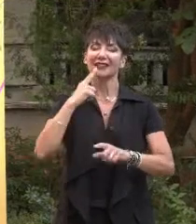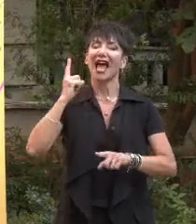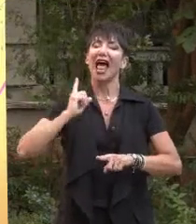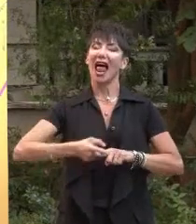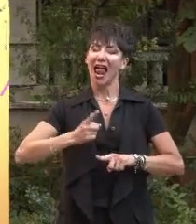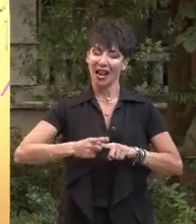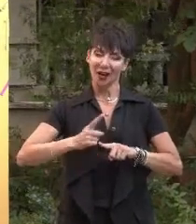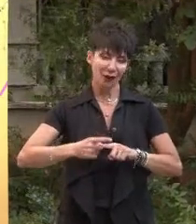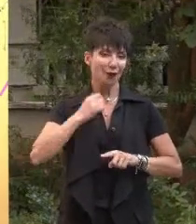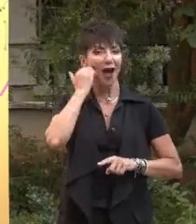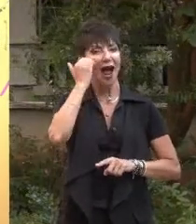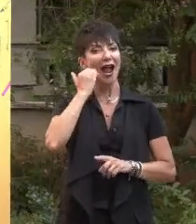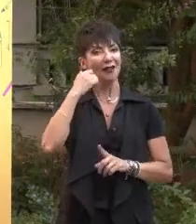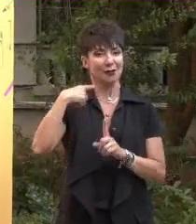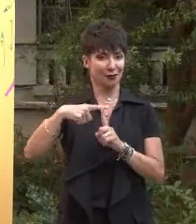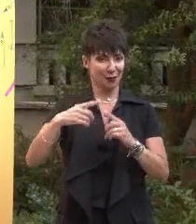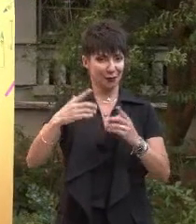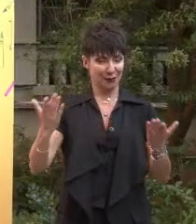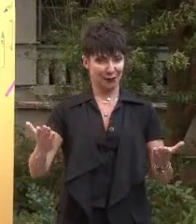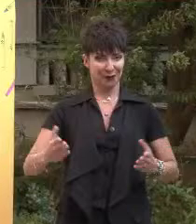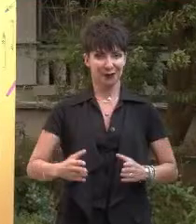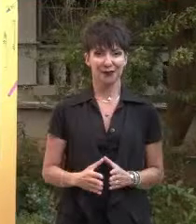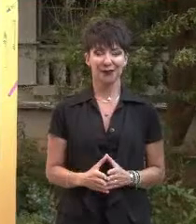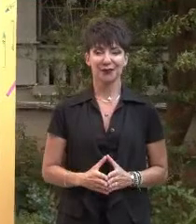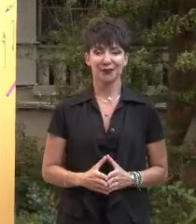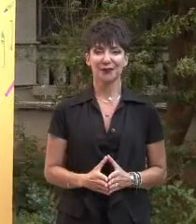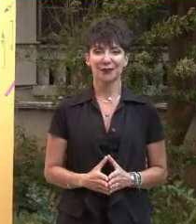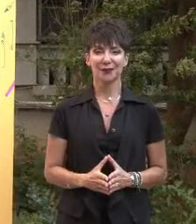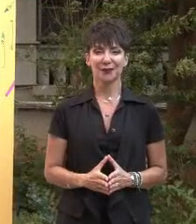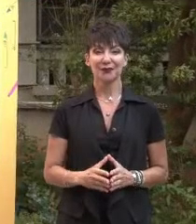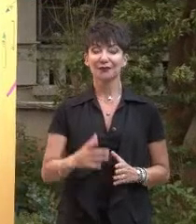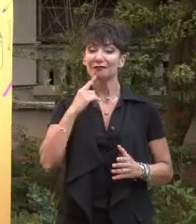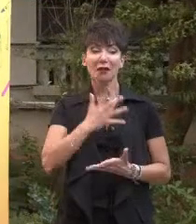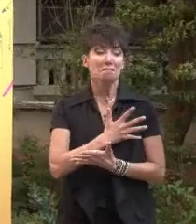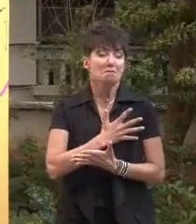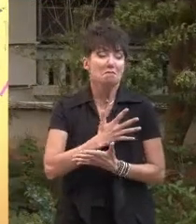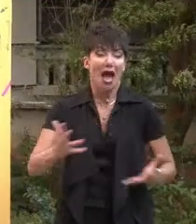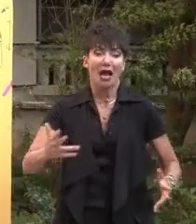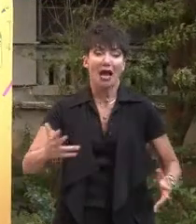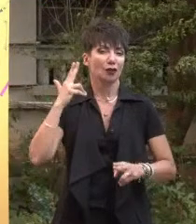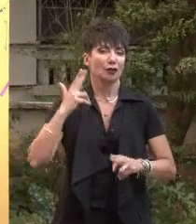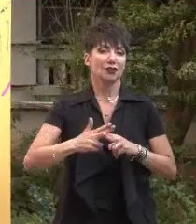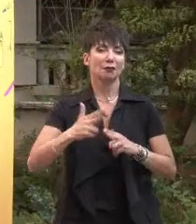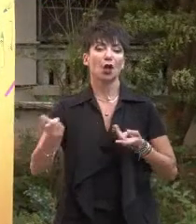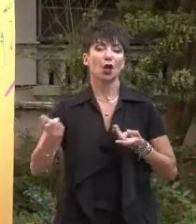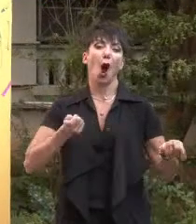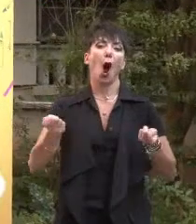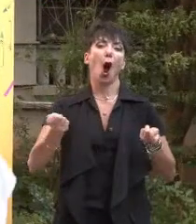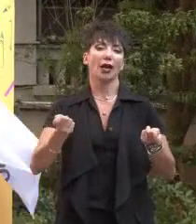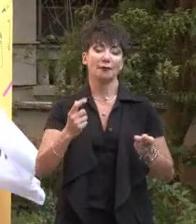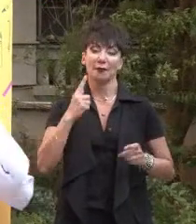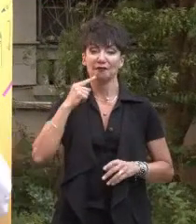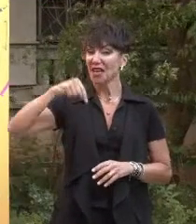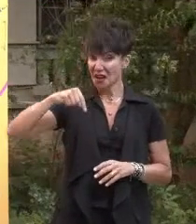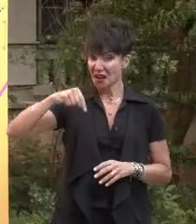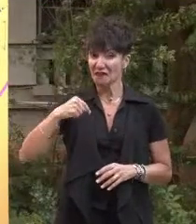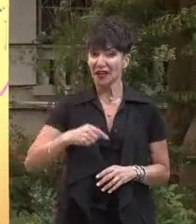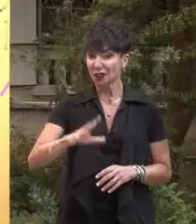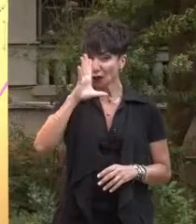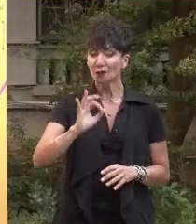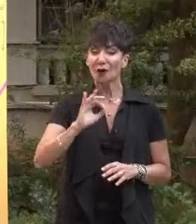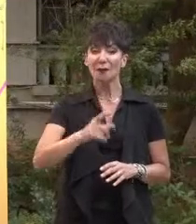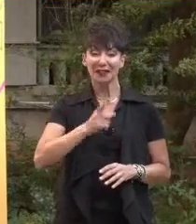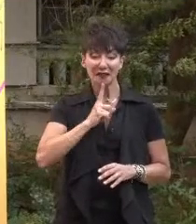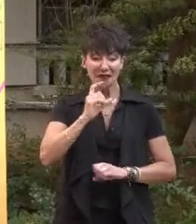Σταθμού, του Ελληνικού Ερυθρού Σταυρού, του μεγαλύτερου ανθρωπιστικού οργανισμού. Φέτος λοιπόν, σε μια